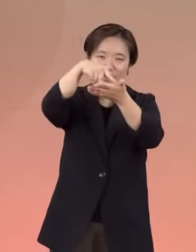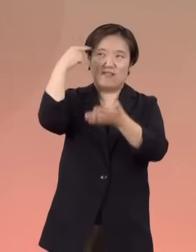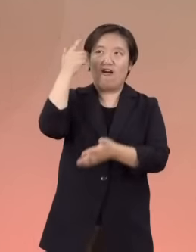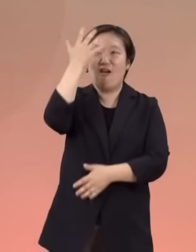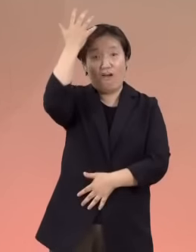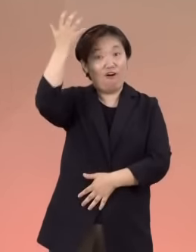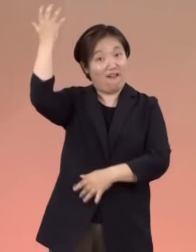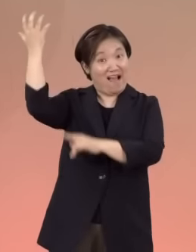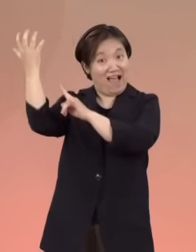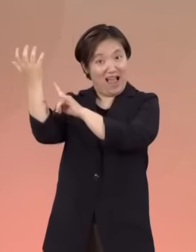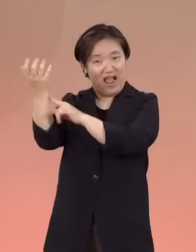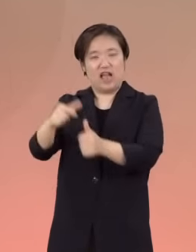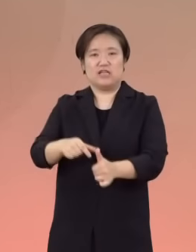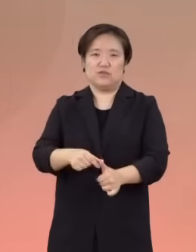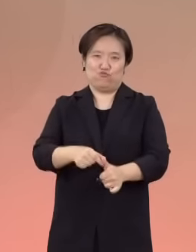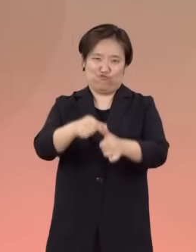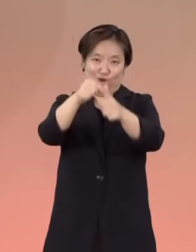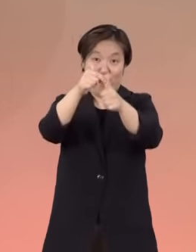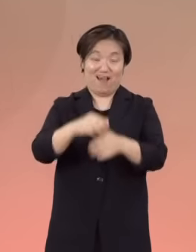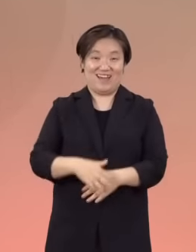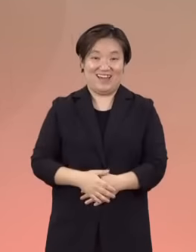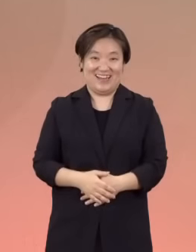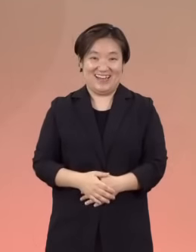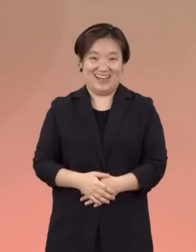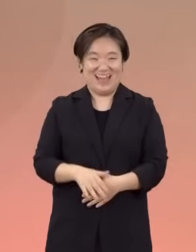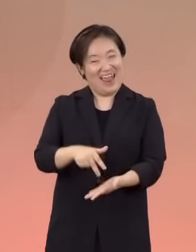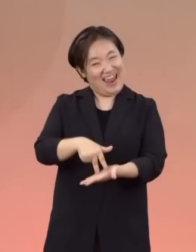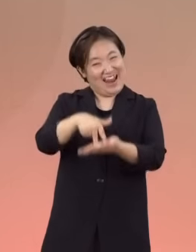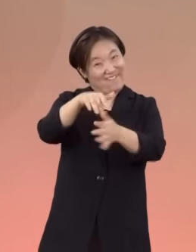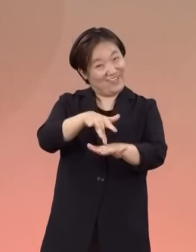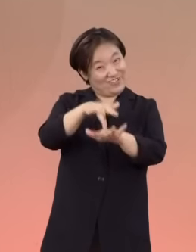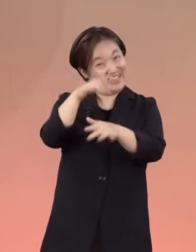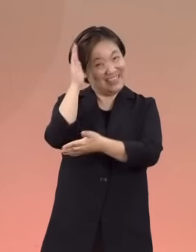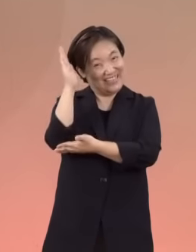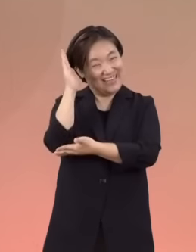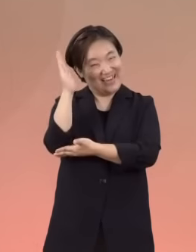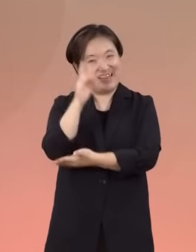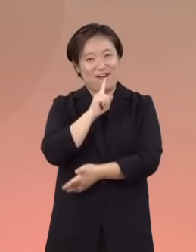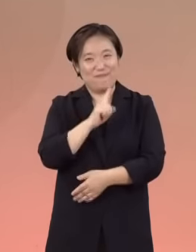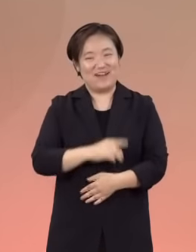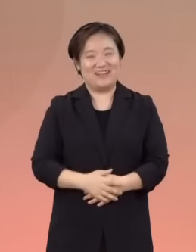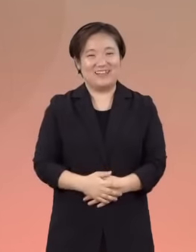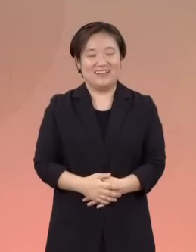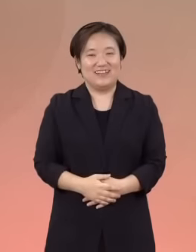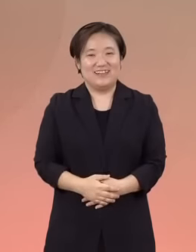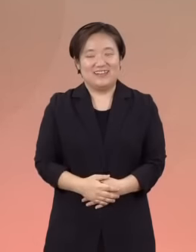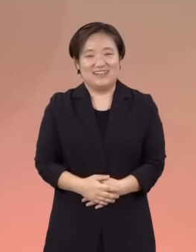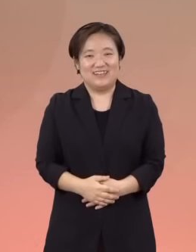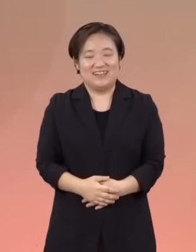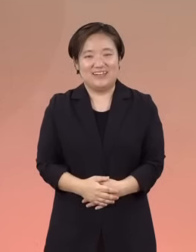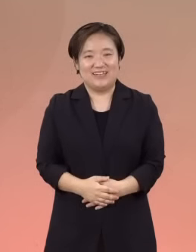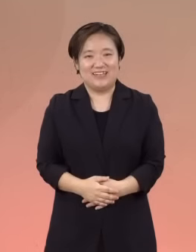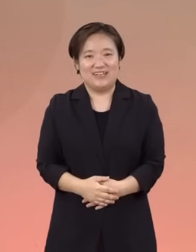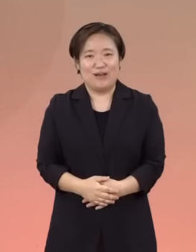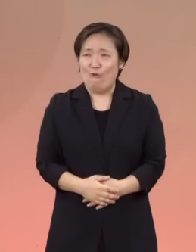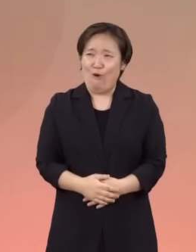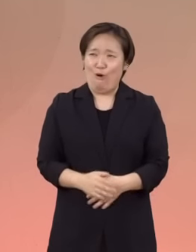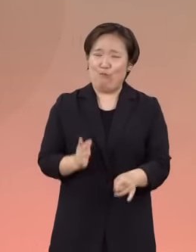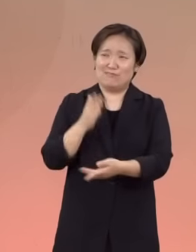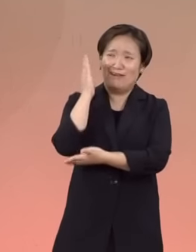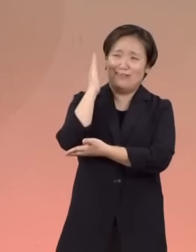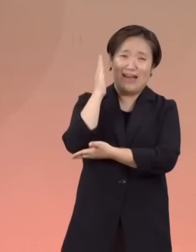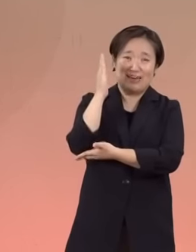천도하다 엘리베이터 귀신 이야기 들려드리도록 하겠습니다 어 나 이거 이거 이거 편집하는데